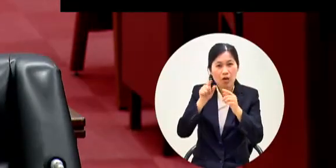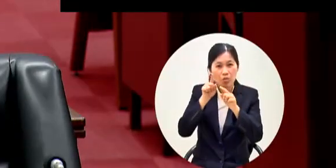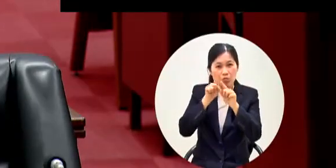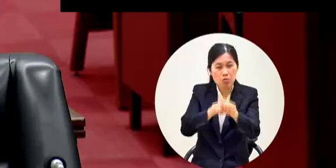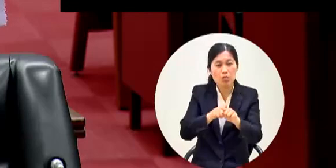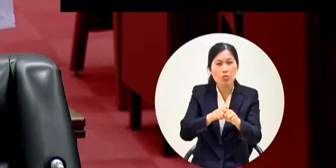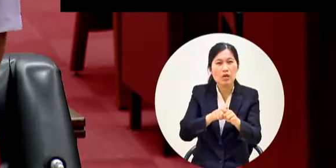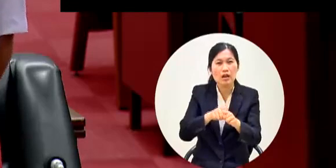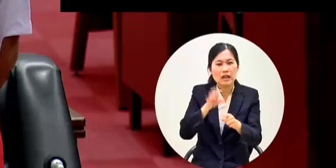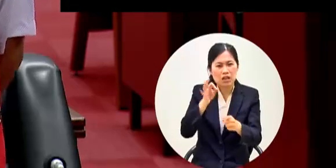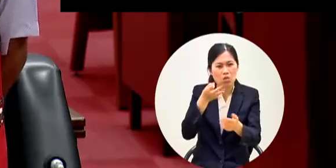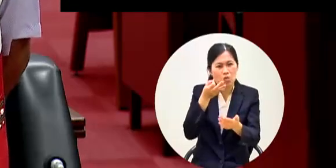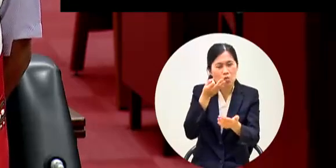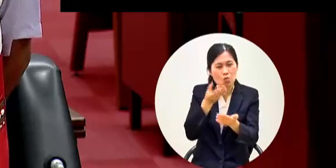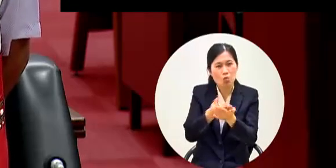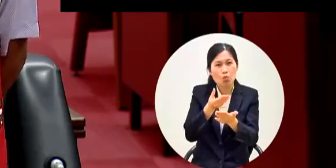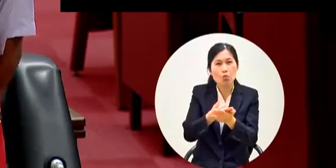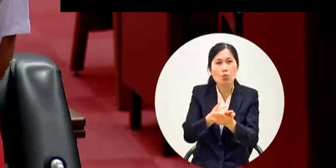是我的大哥啊。